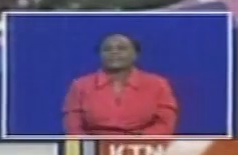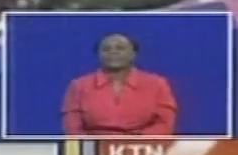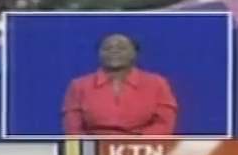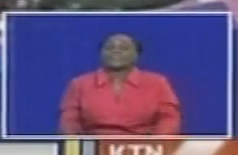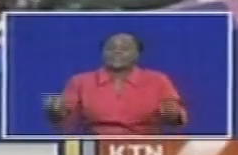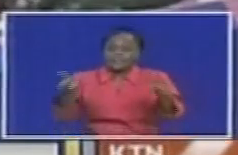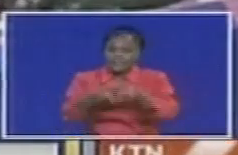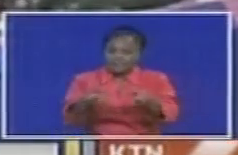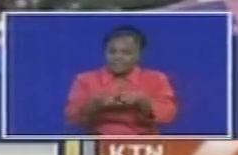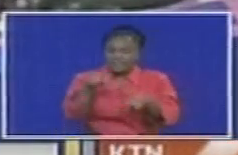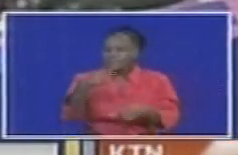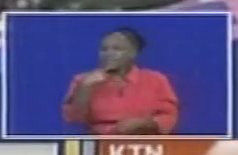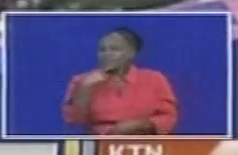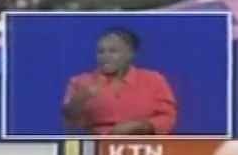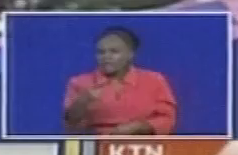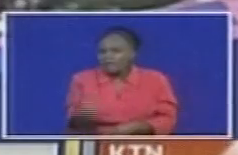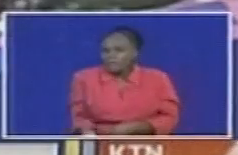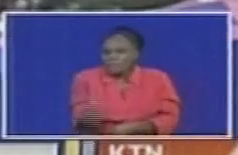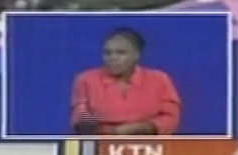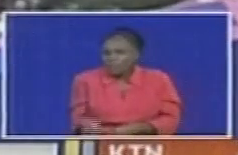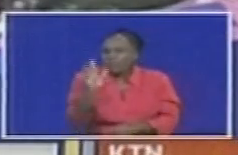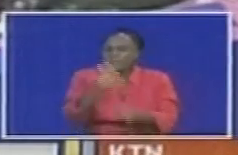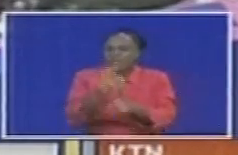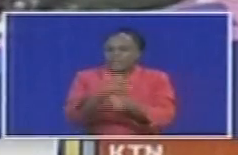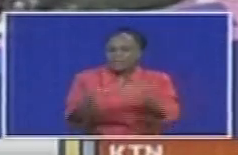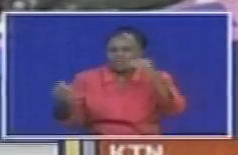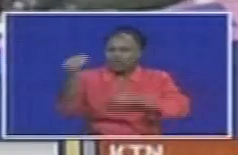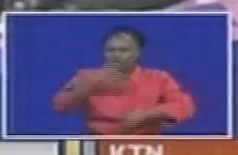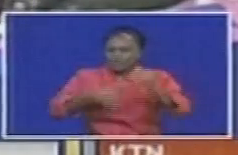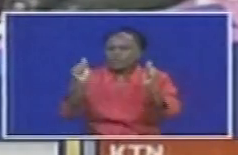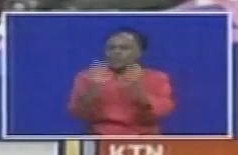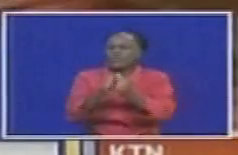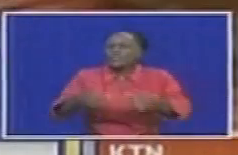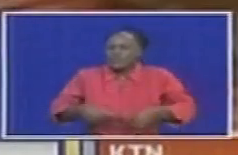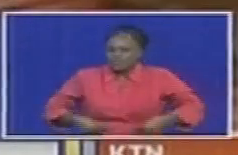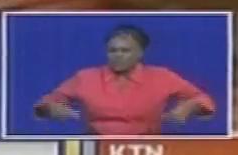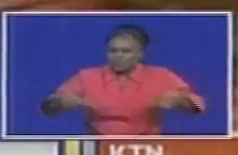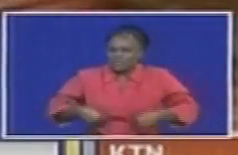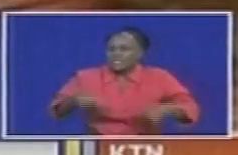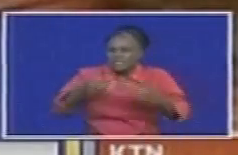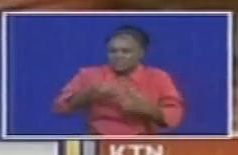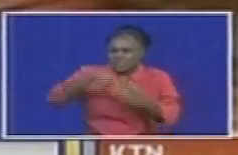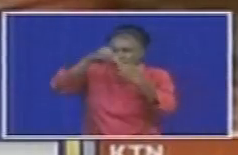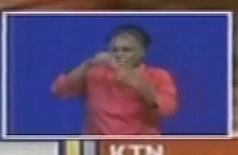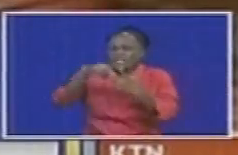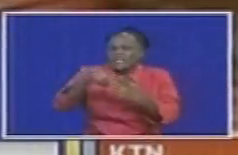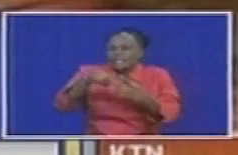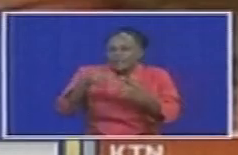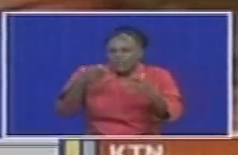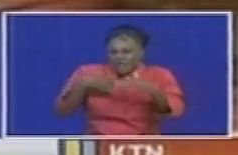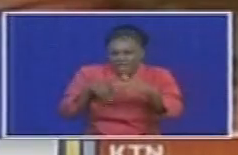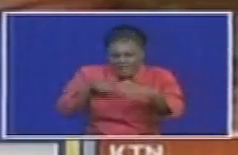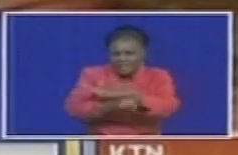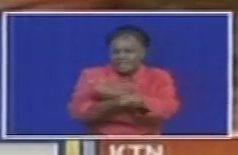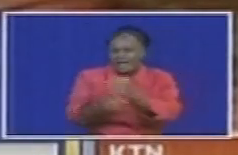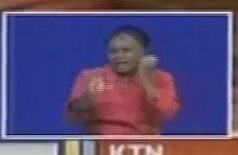Aidha, Kimathi alisema mashambulizi mingi huchangiwa na wakimbizi, hasa wale wanaoingia nchini kwa njia za mkato